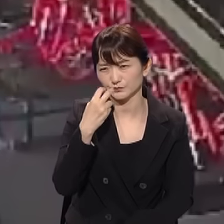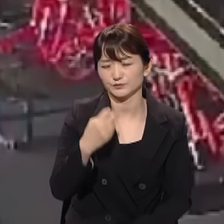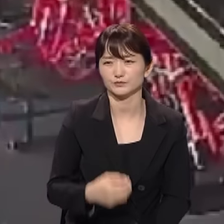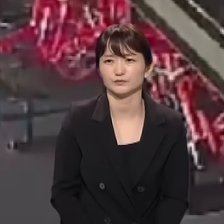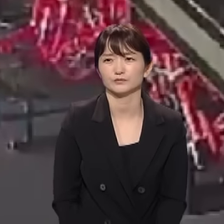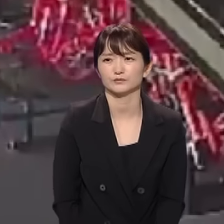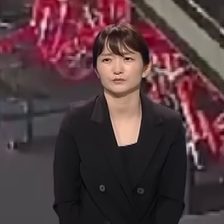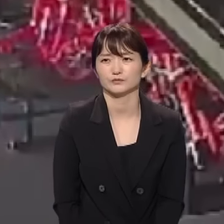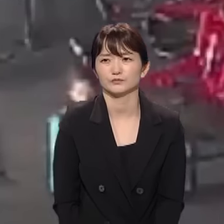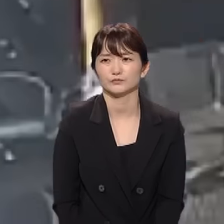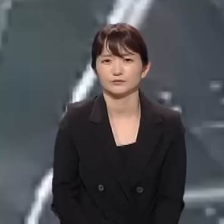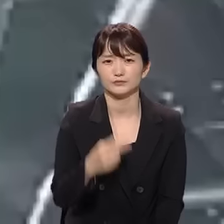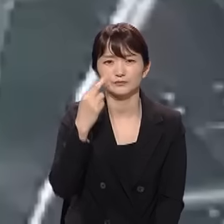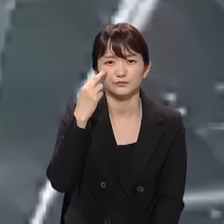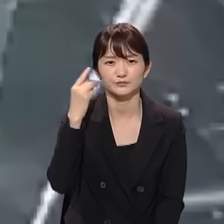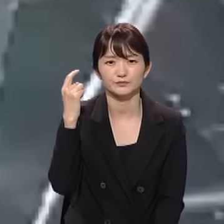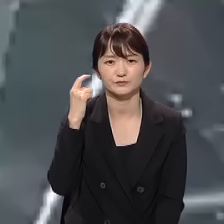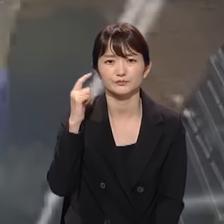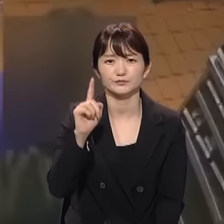아유, 미국으로 가보시죠.